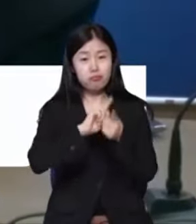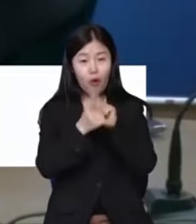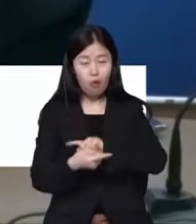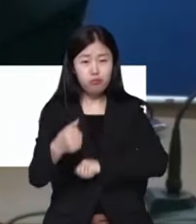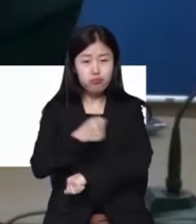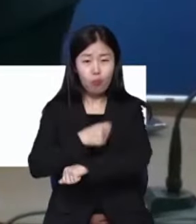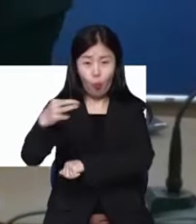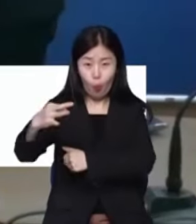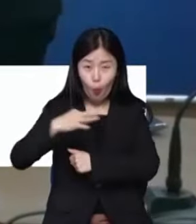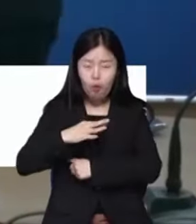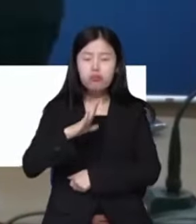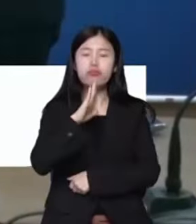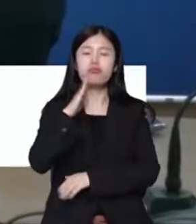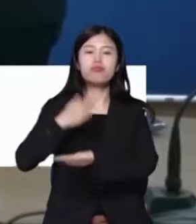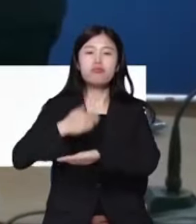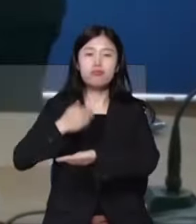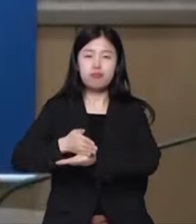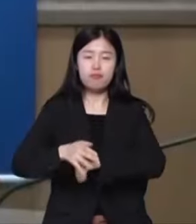주셔서 정말 감사합니다.